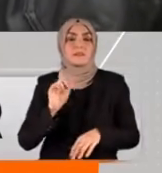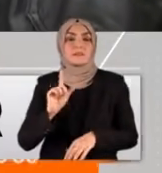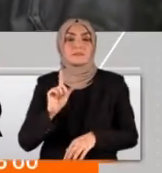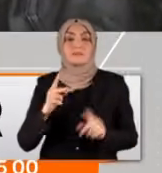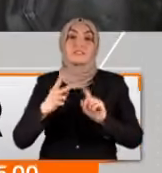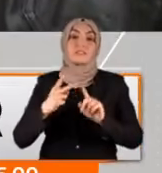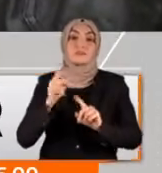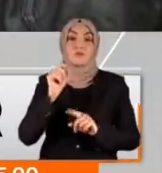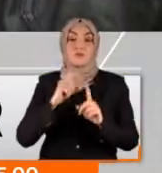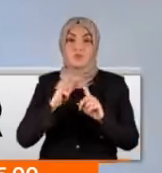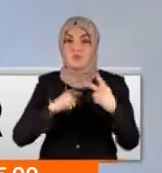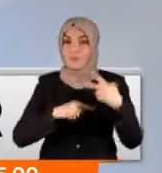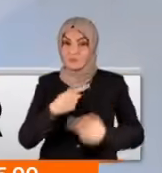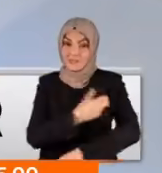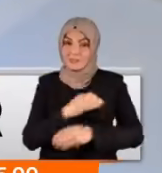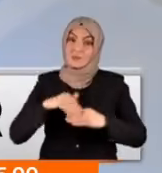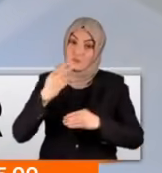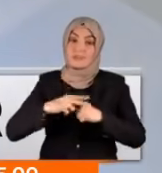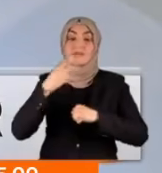hafta sonra bakabilirler